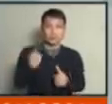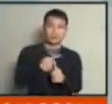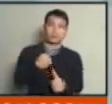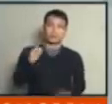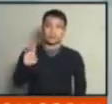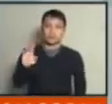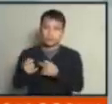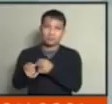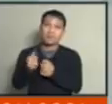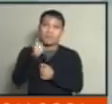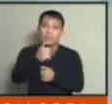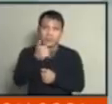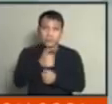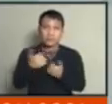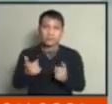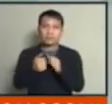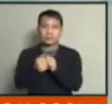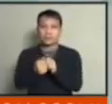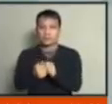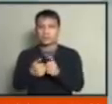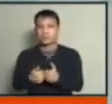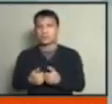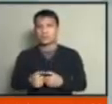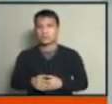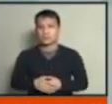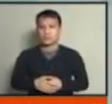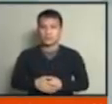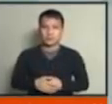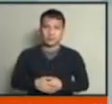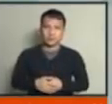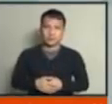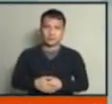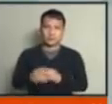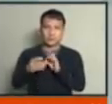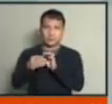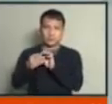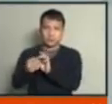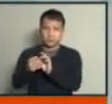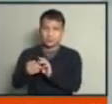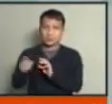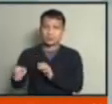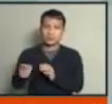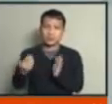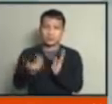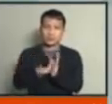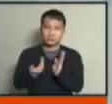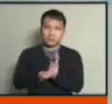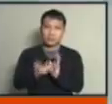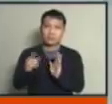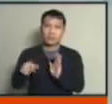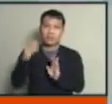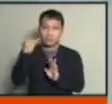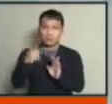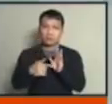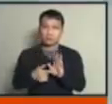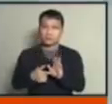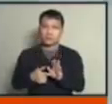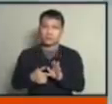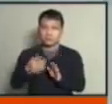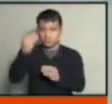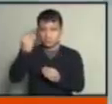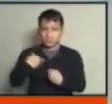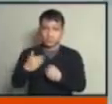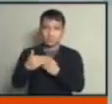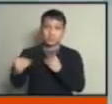ho niya, ngayon ang kalaguyo po niya na may relasyon sila. Kaya ako naman nung napatunayan din dahil po sinumbong ng anak